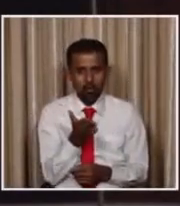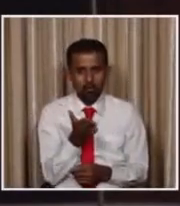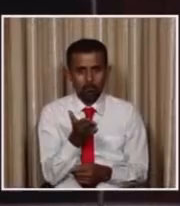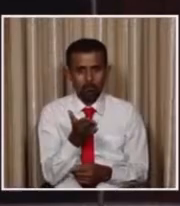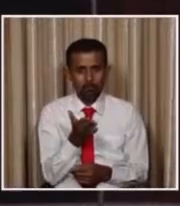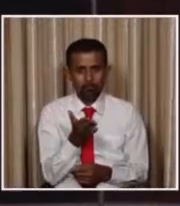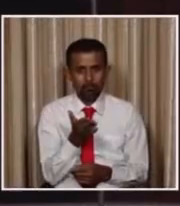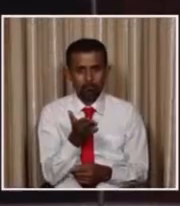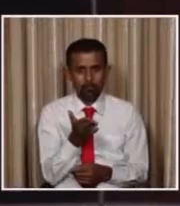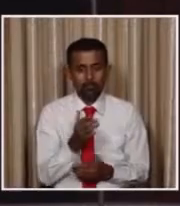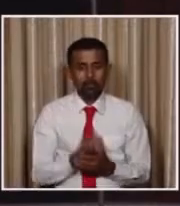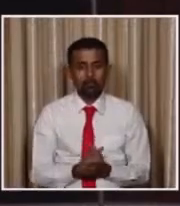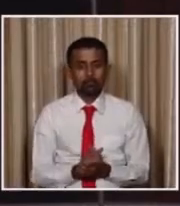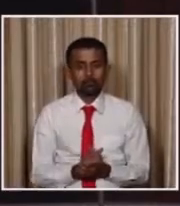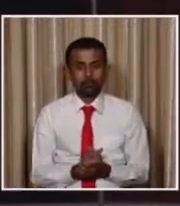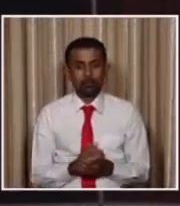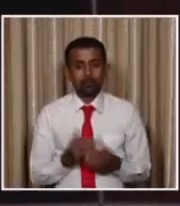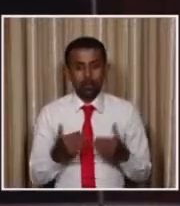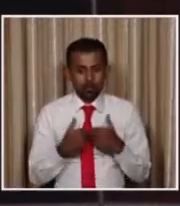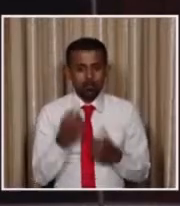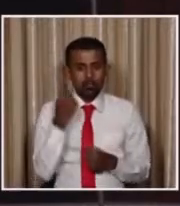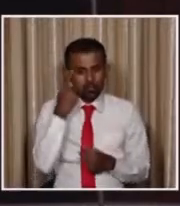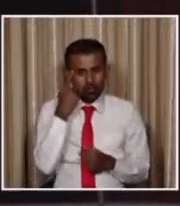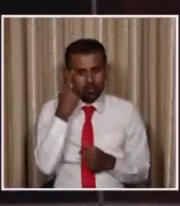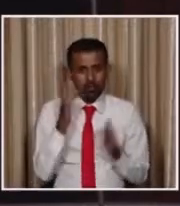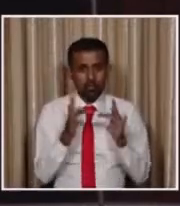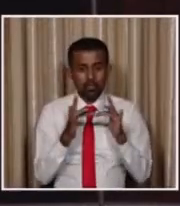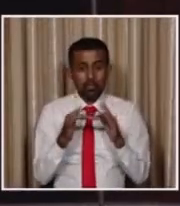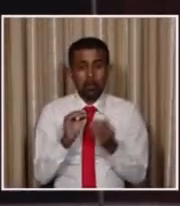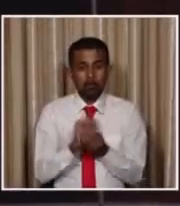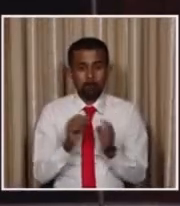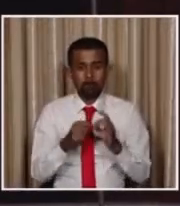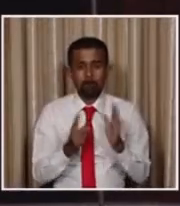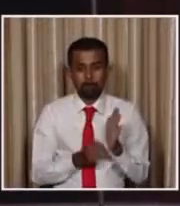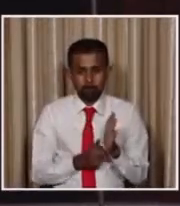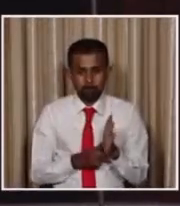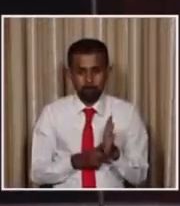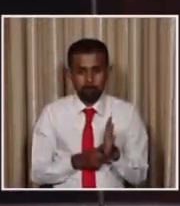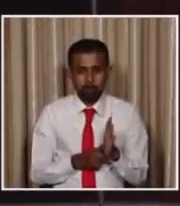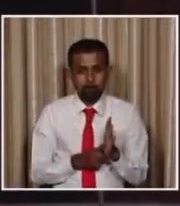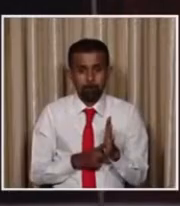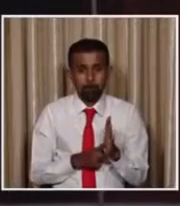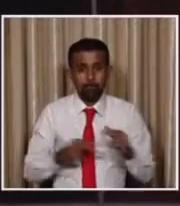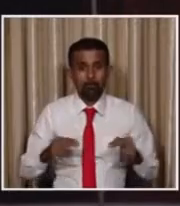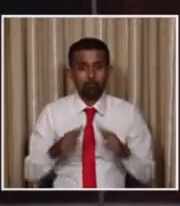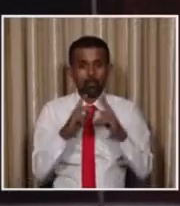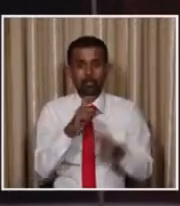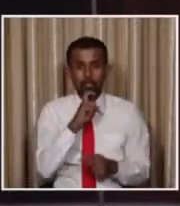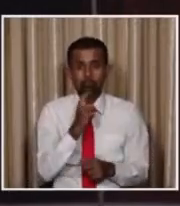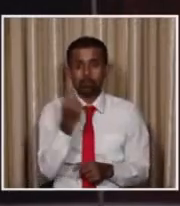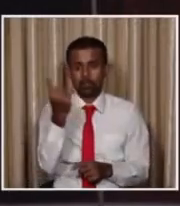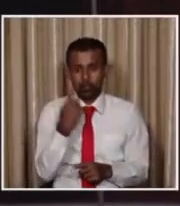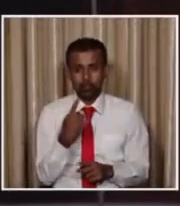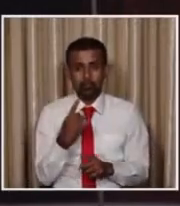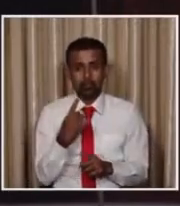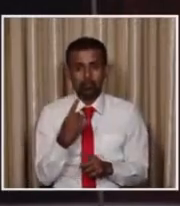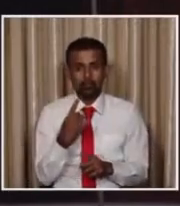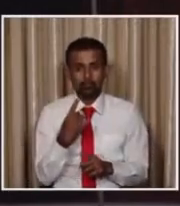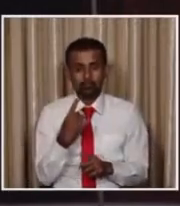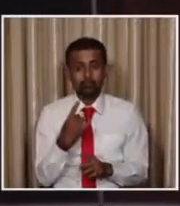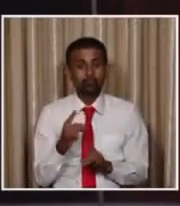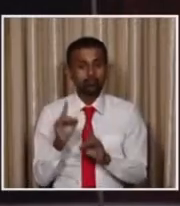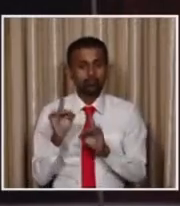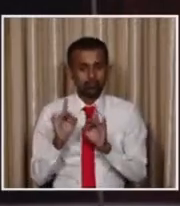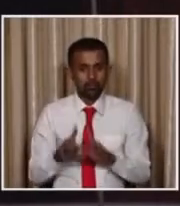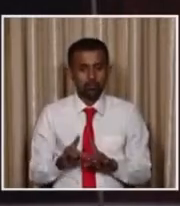නිසා සභාපතිතුමනි අපි දන්නවා ඔන්ලයින් සේෆ්ටි බිල් එකේදී ශේෂ්ඨාධිකරණය දුන නියෝග ඒ